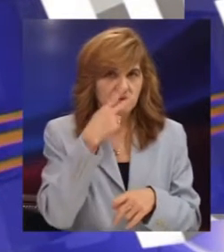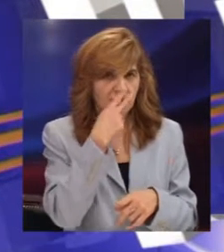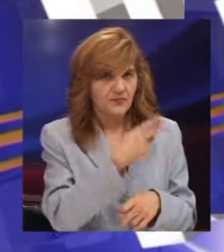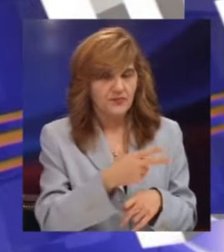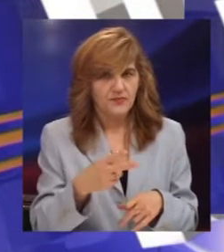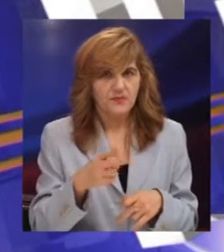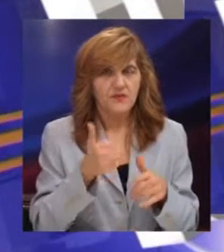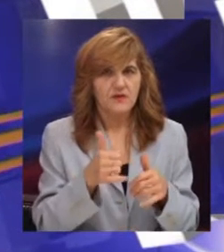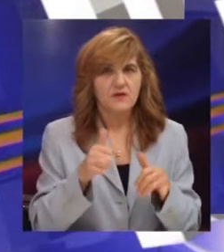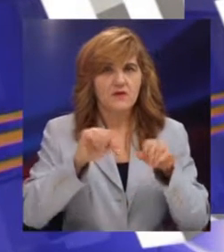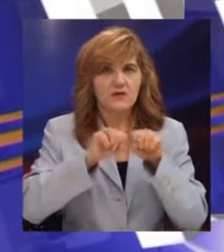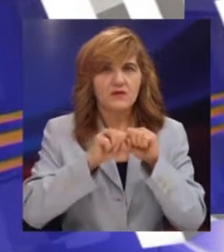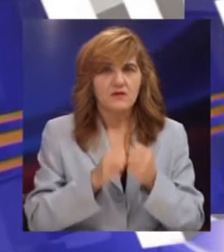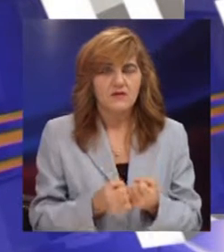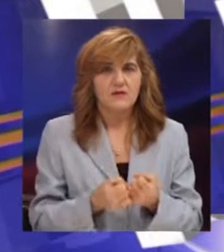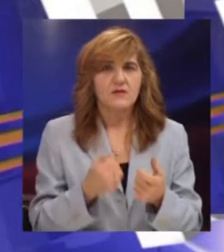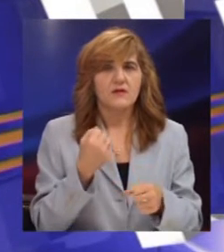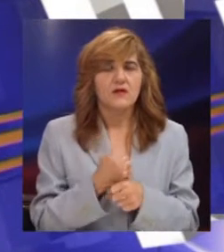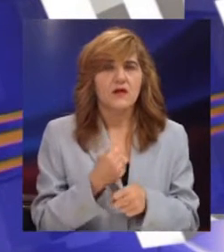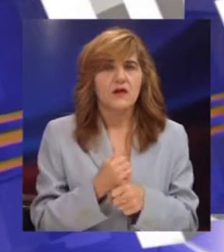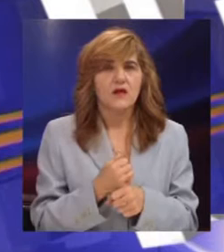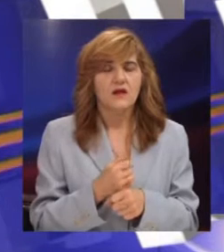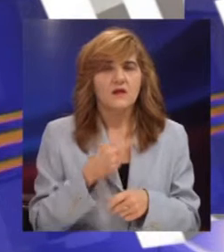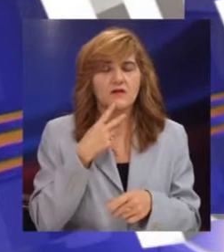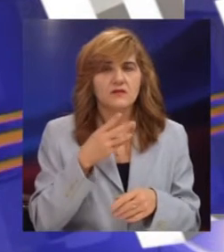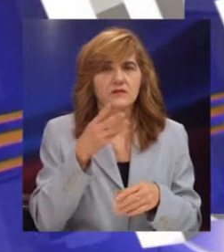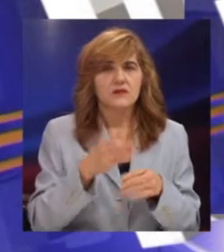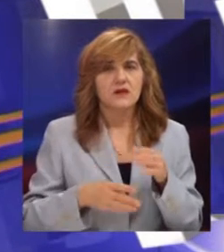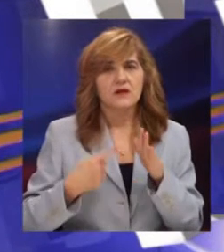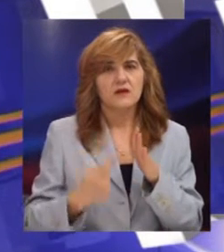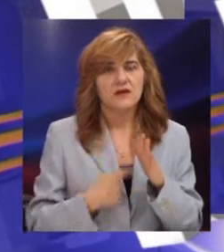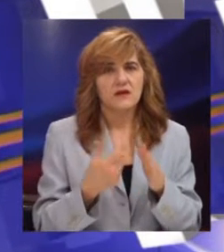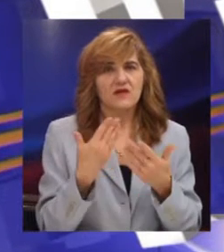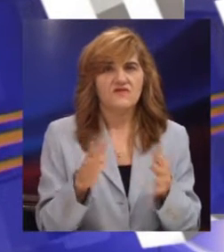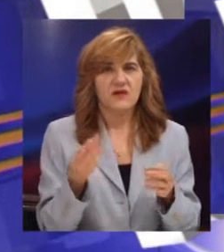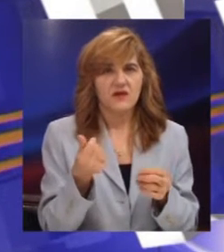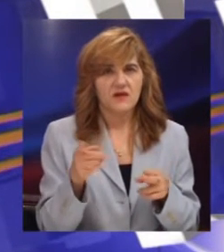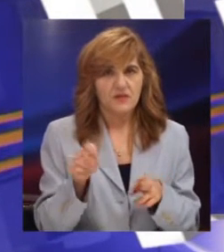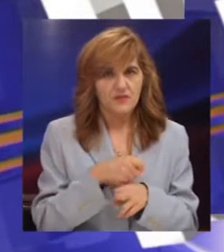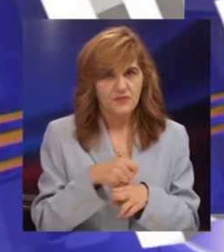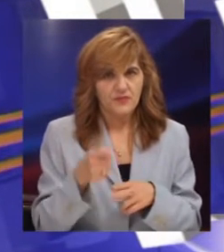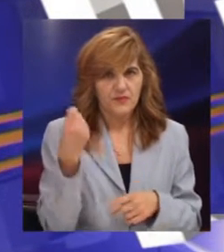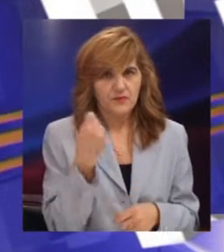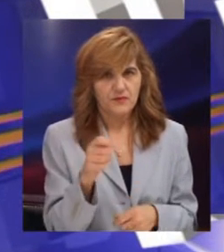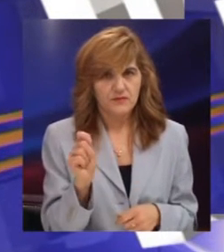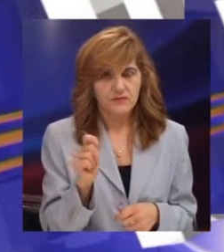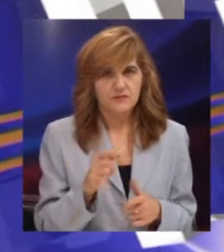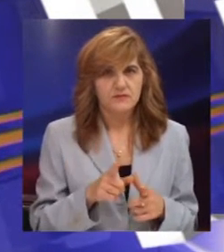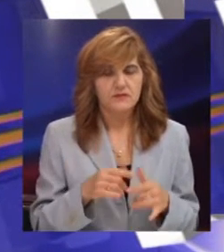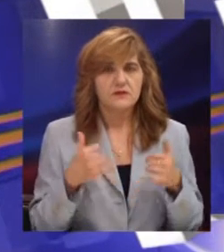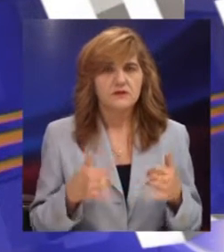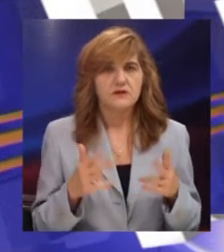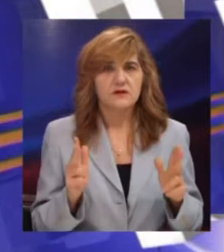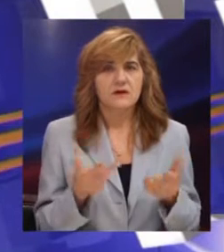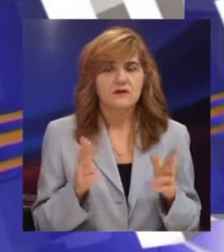serviseri na licu mesta i utvrdili su kvar, znači radi se o popravci generatora koji zahteva velika finansijska sredstva.